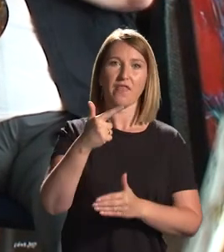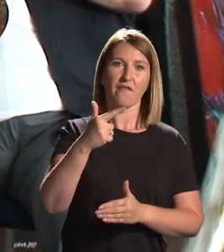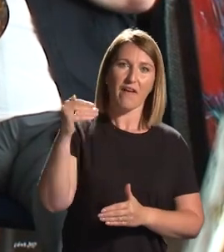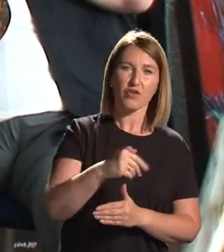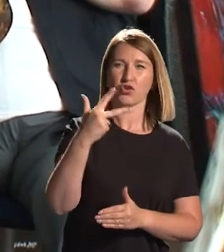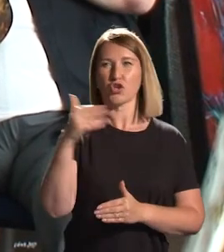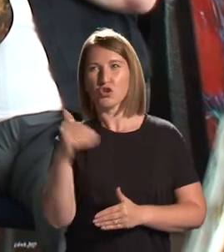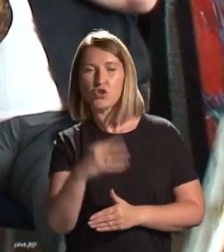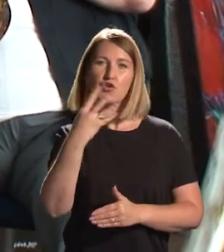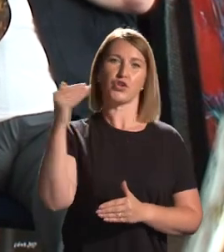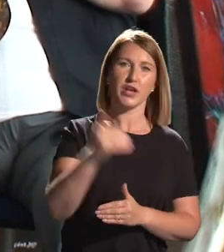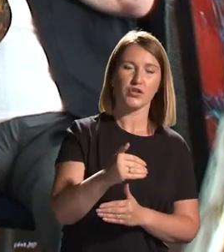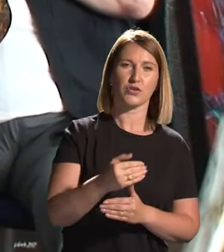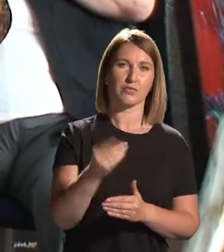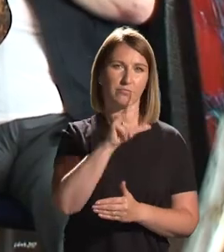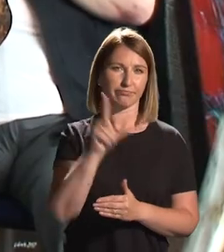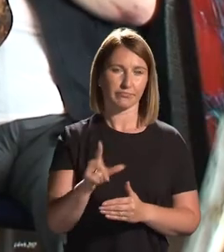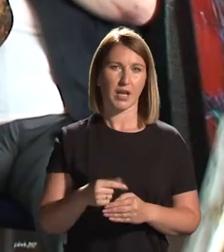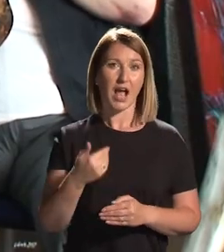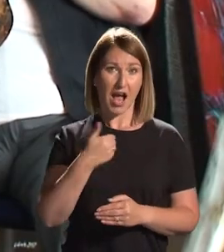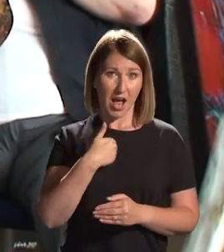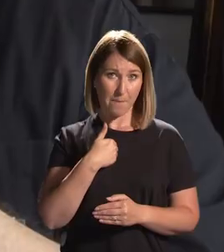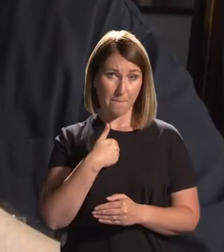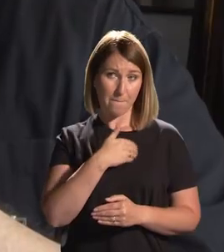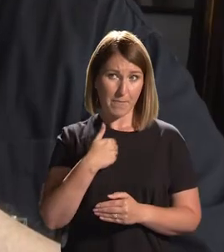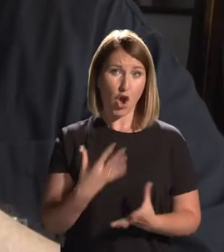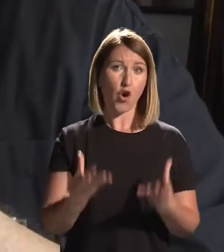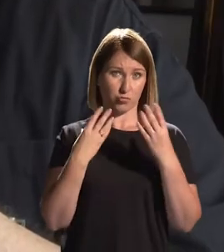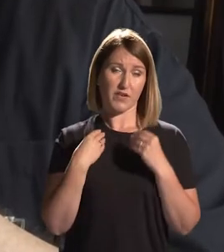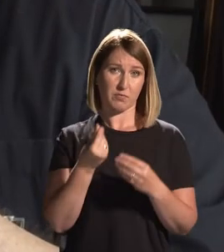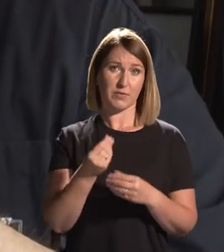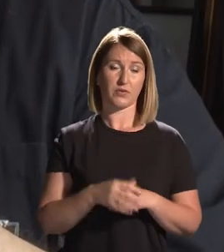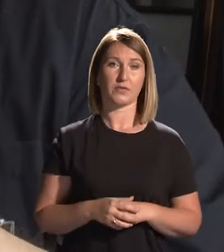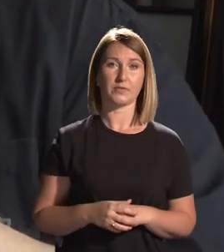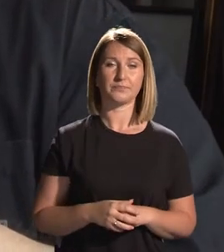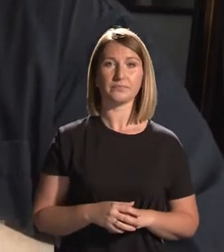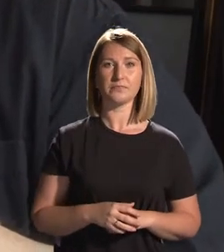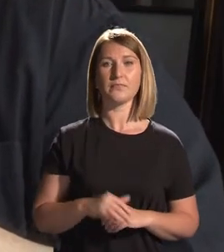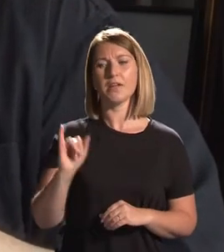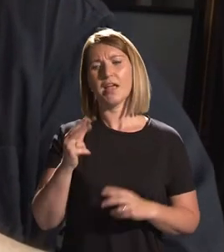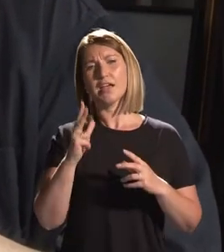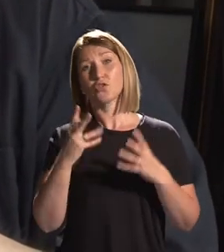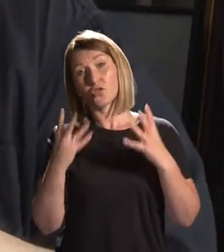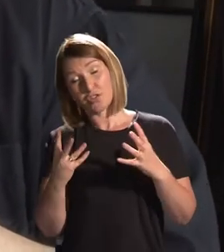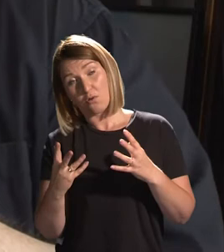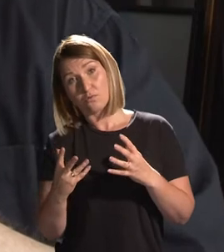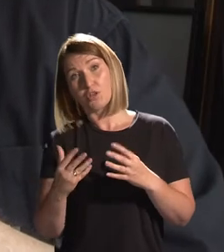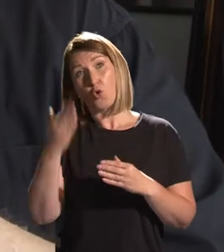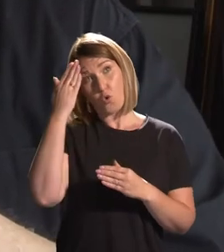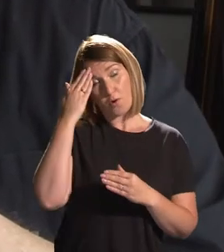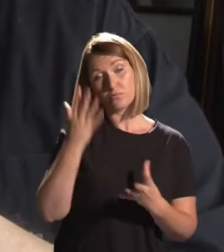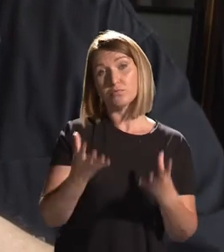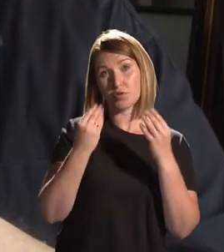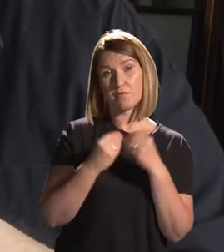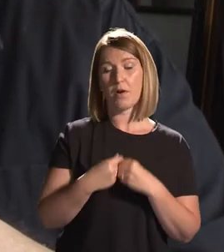czy 2004. Myśmy raczej dostawali stypendia. Tak to wyglądało. Jak ktoś chciał i był zdolny, nie? No i